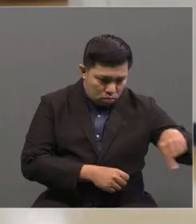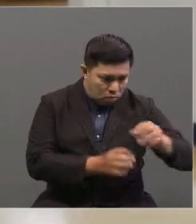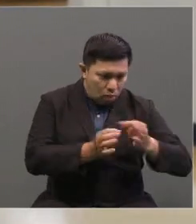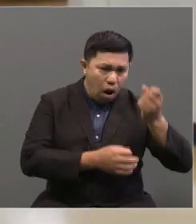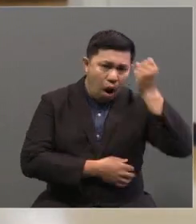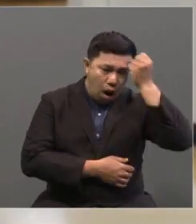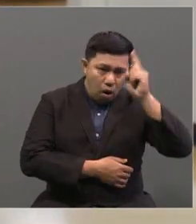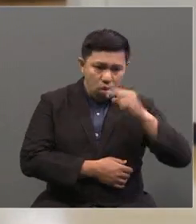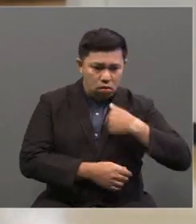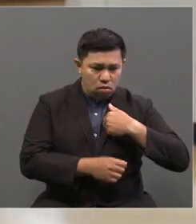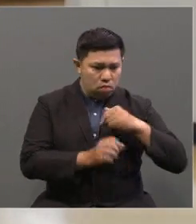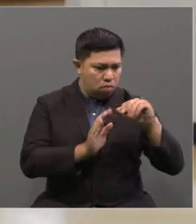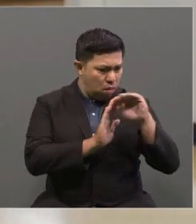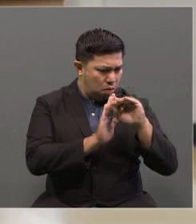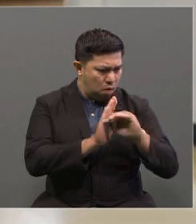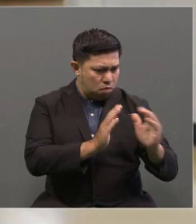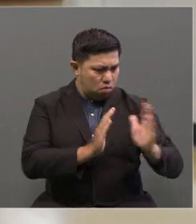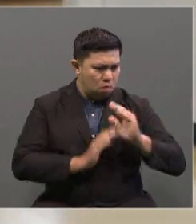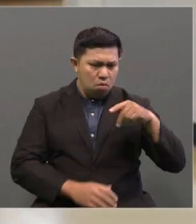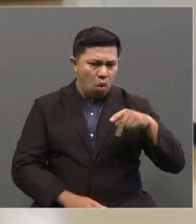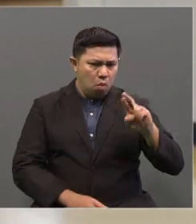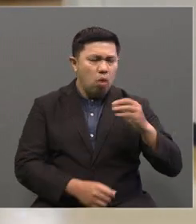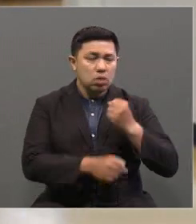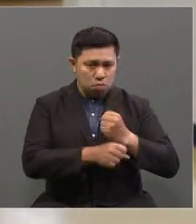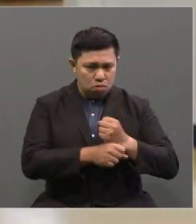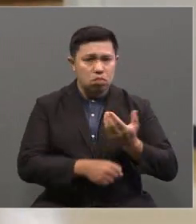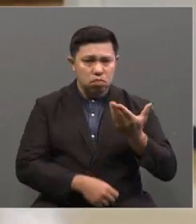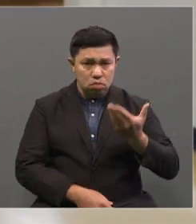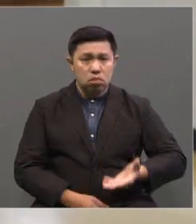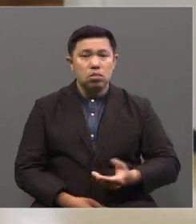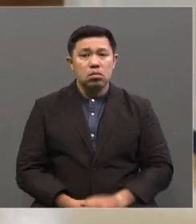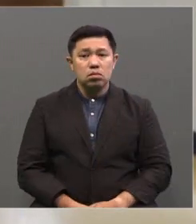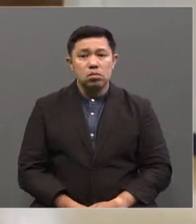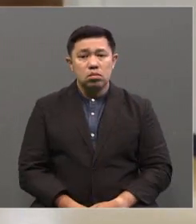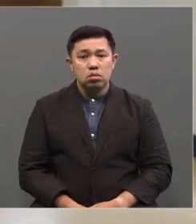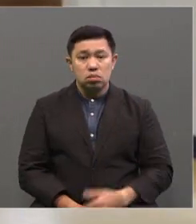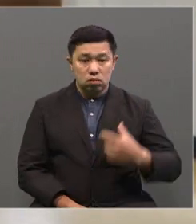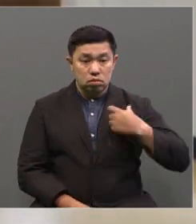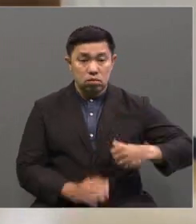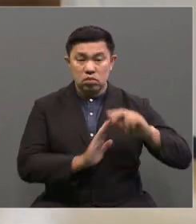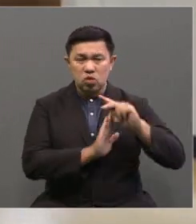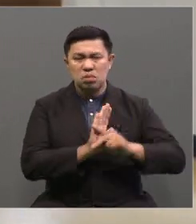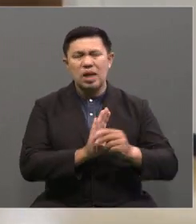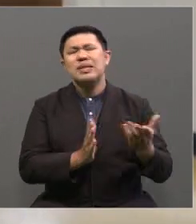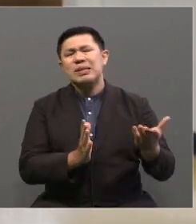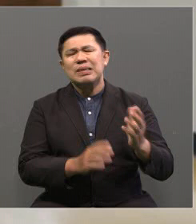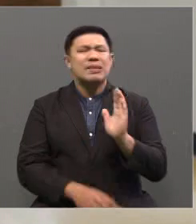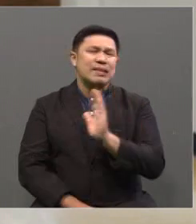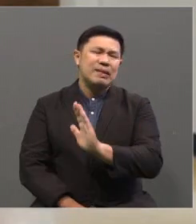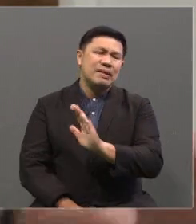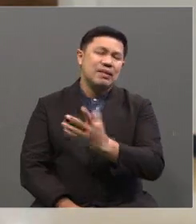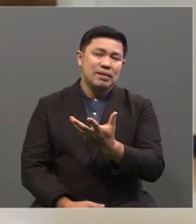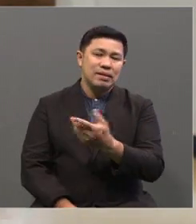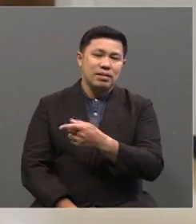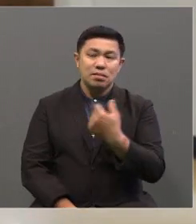ในเรื่องการปฏิบัติตามพรบนี้นะเพราะฉะนั้นแน่นอนนะครับนะทนายก็ต้องอย่างเงี้ยนะครับนะ